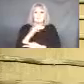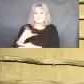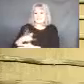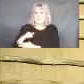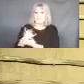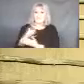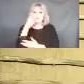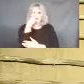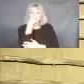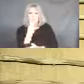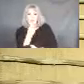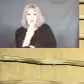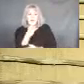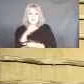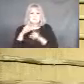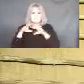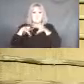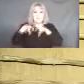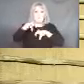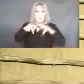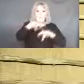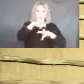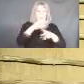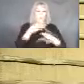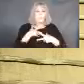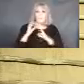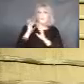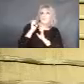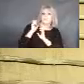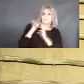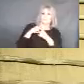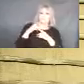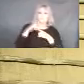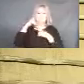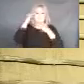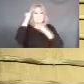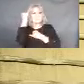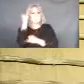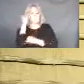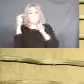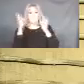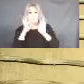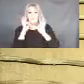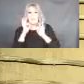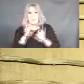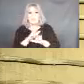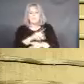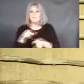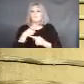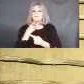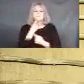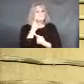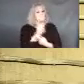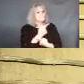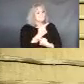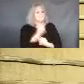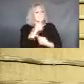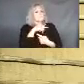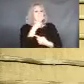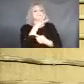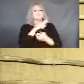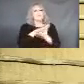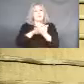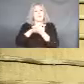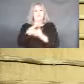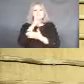plaaspaaikie, wat later een bospaaikie word, en een keer een jaar, een seisoen, ek kan nie onthou verderfse sien, dis was ek een groot, swart en